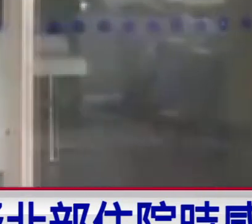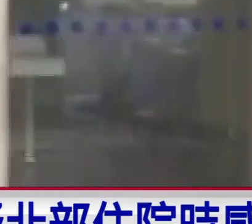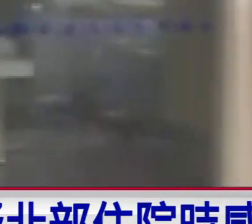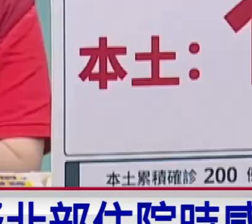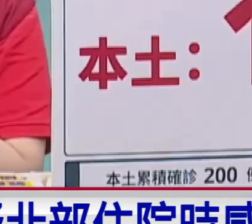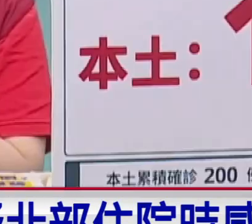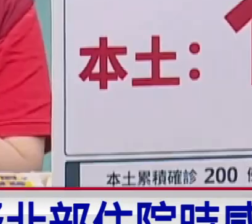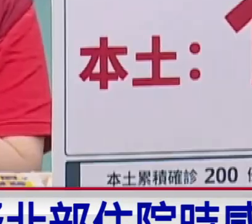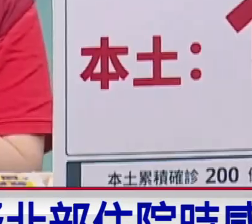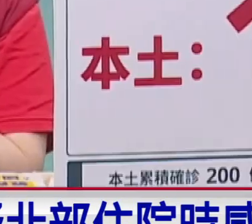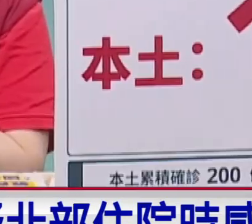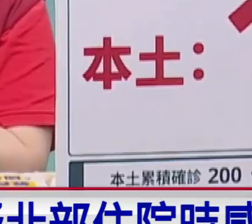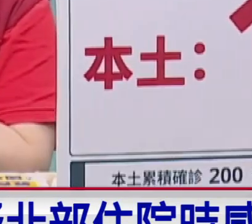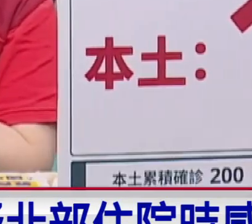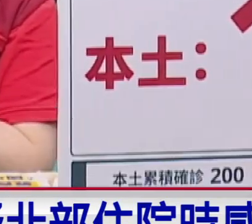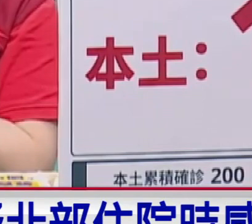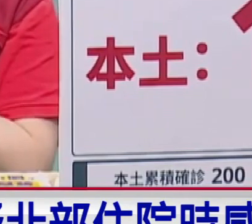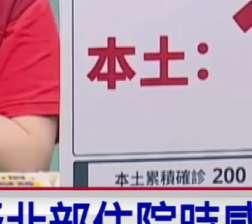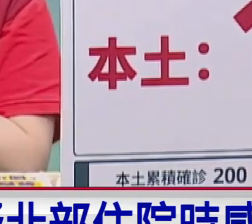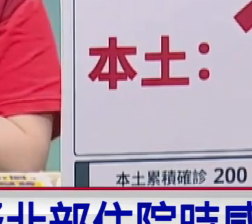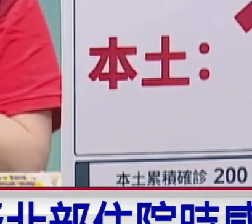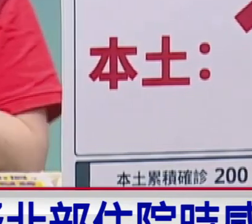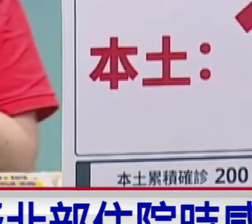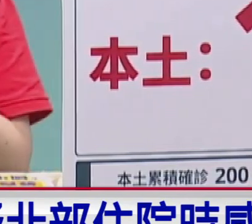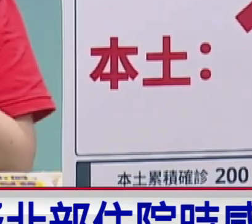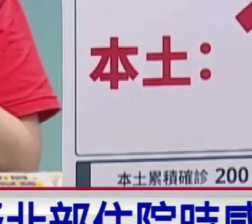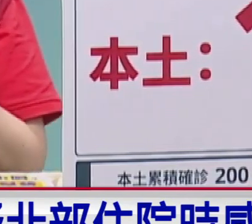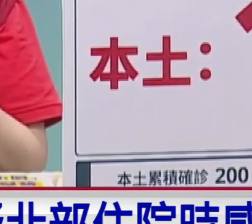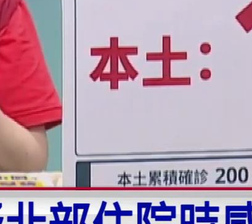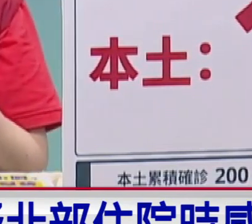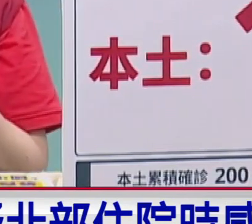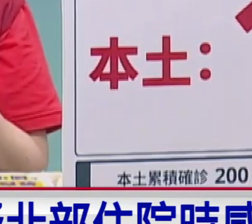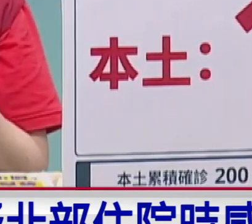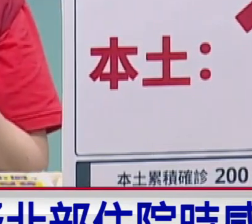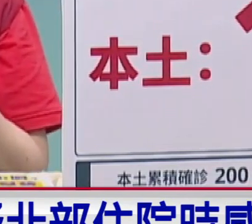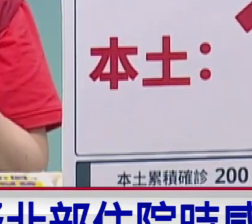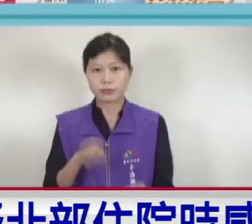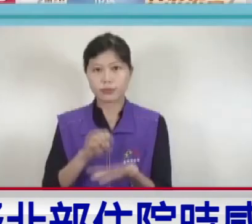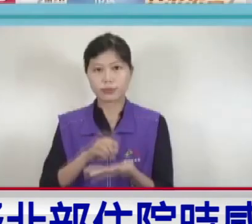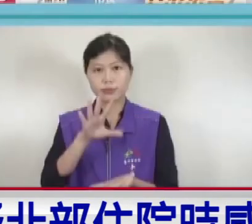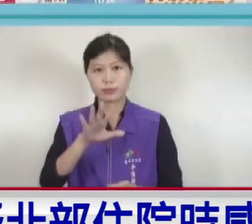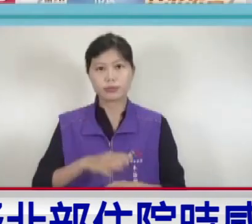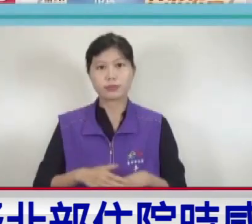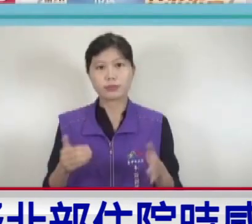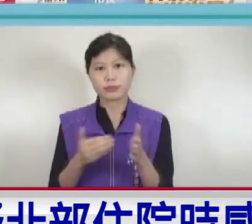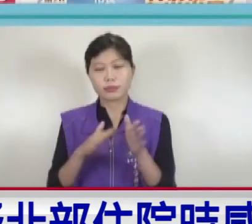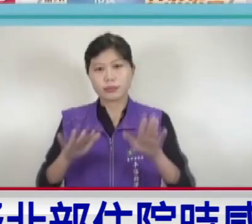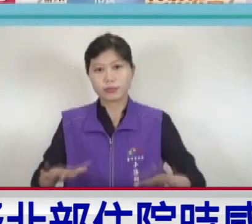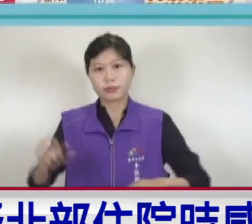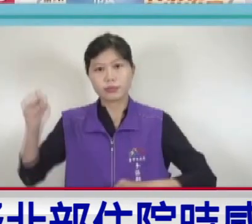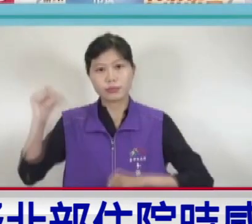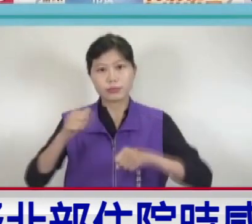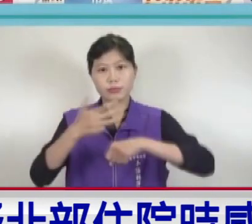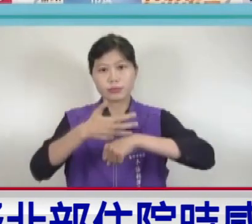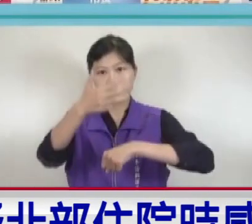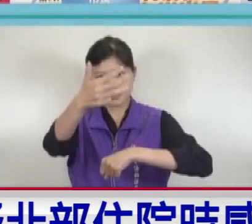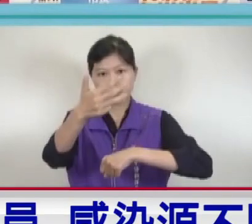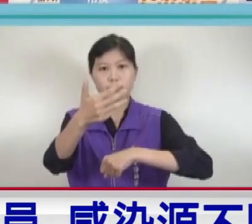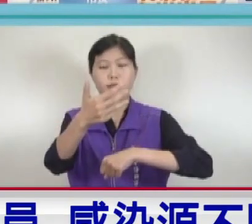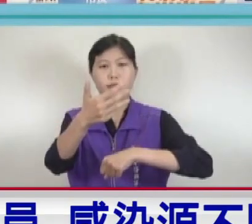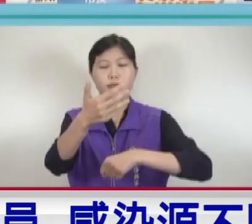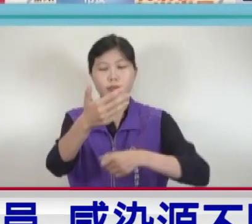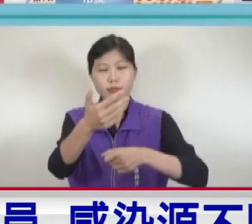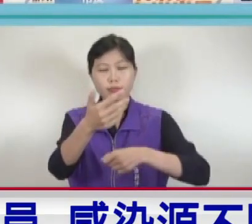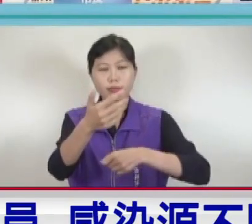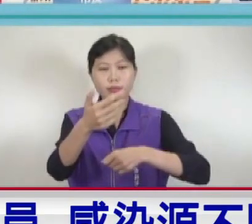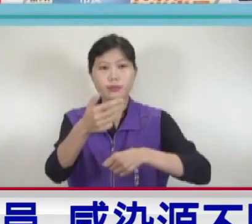医院住院治疗，同楼层的病房出现了确诊案例，但是他并没有被框列隔离，在16号确诊。而桃园确